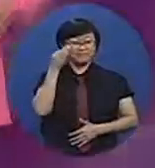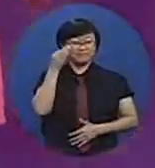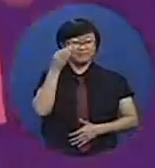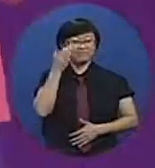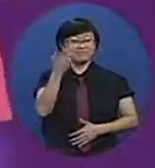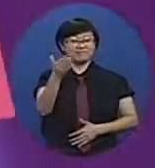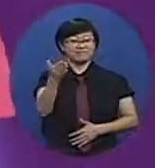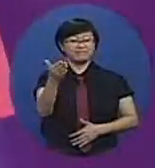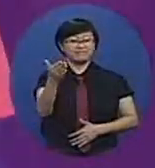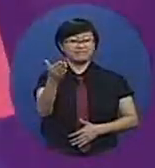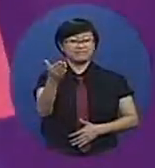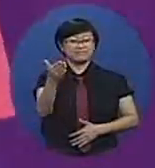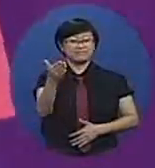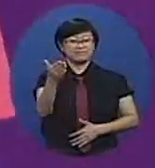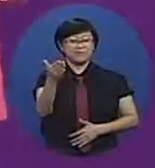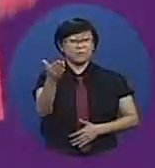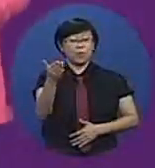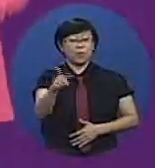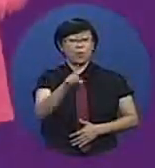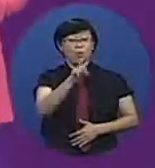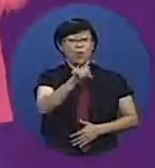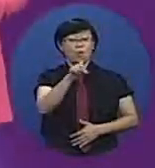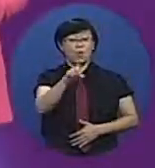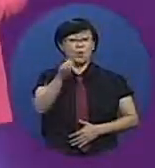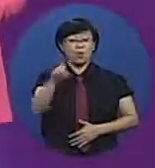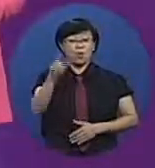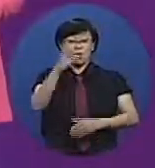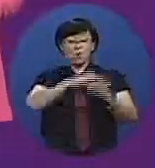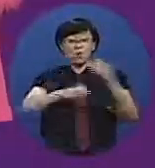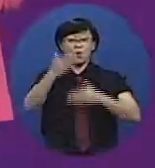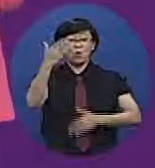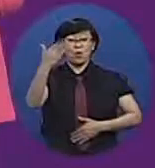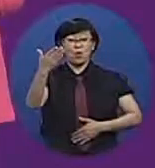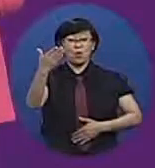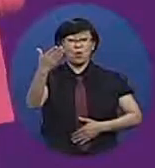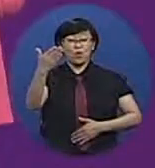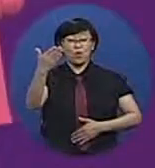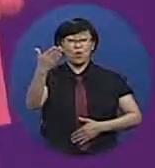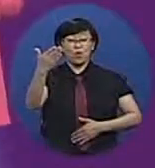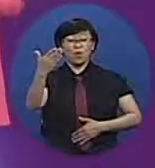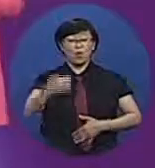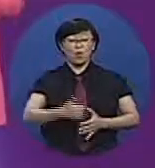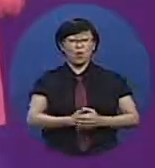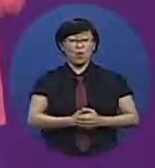점수 주세요. 10점, 10점, 10점. 보너스 9점입니다.